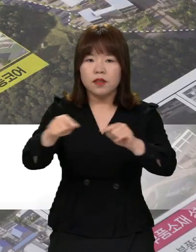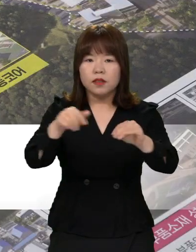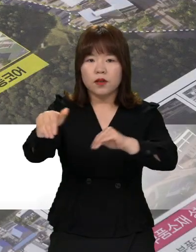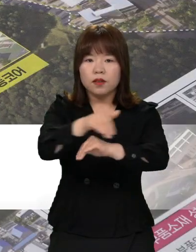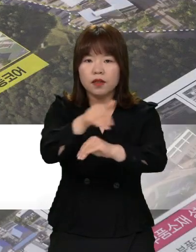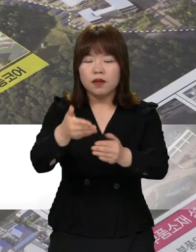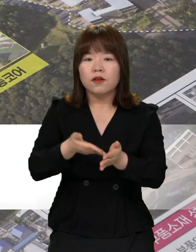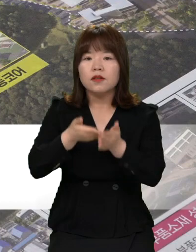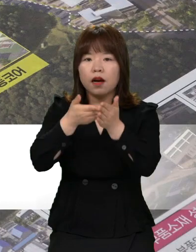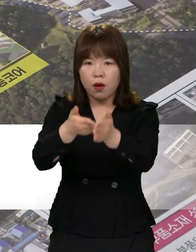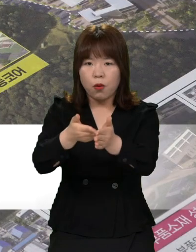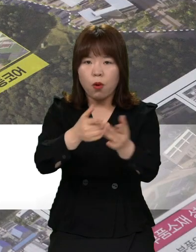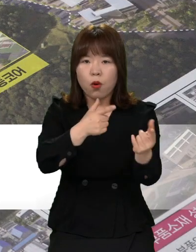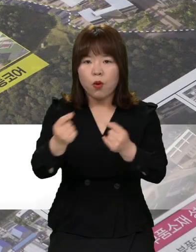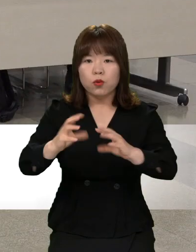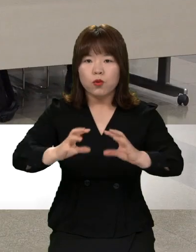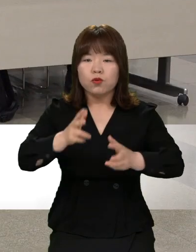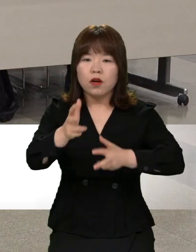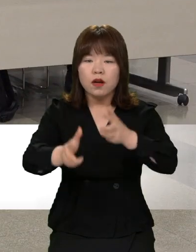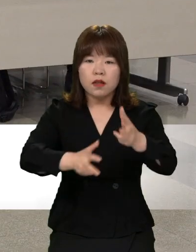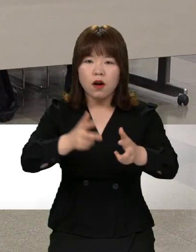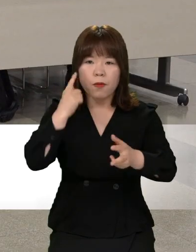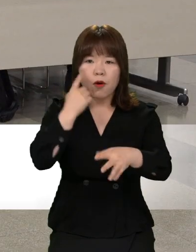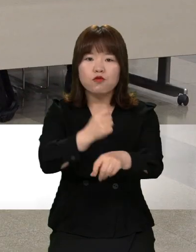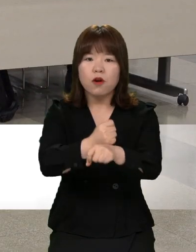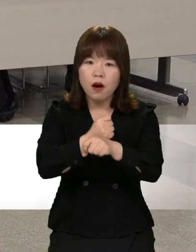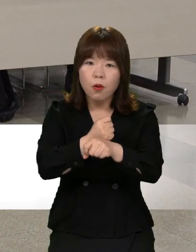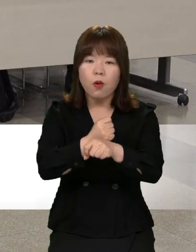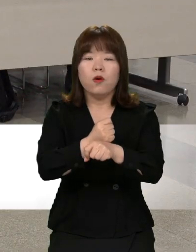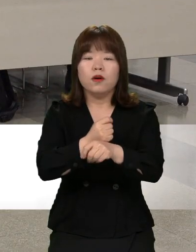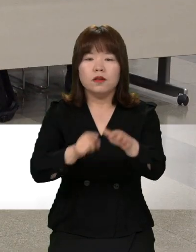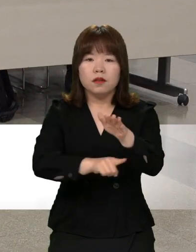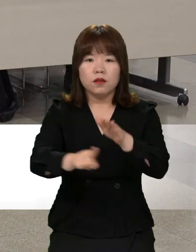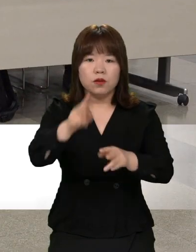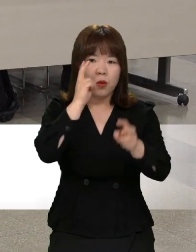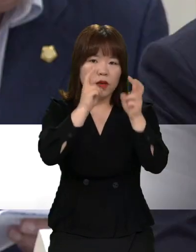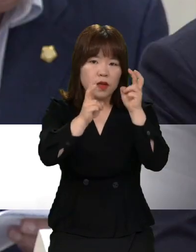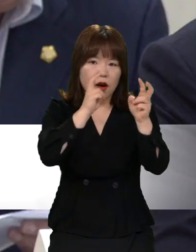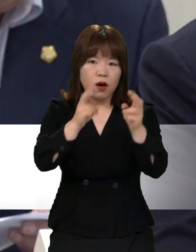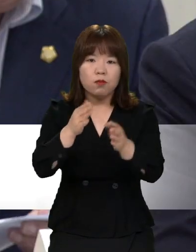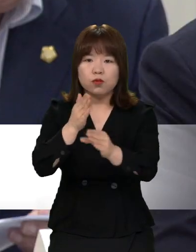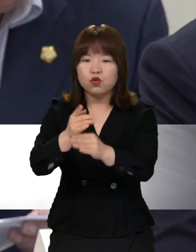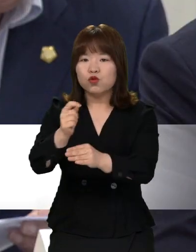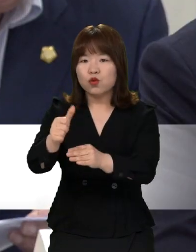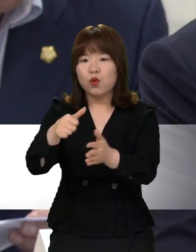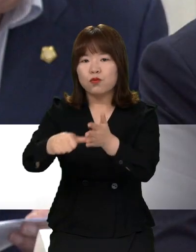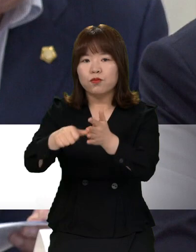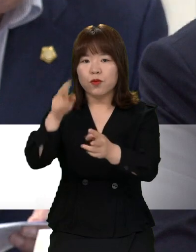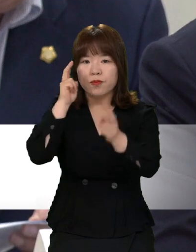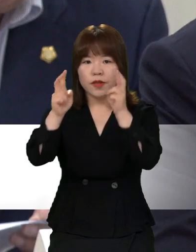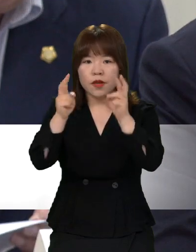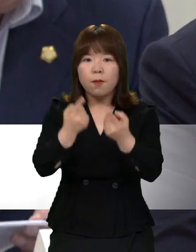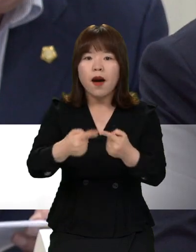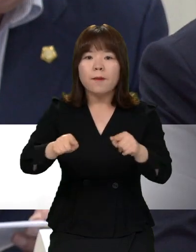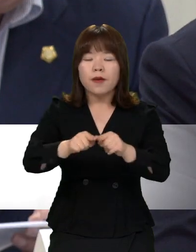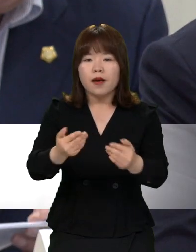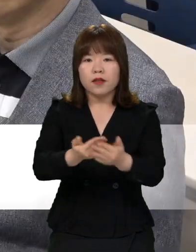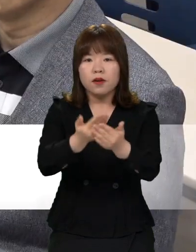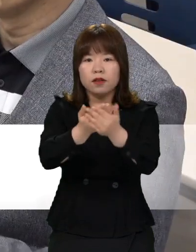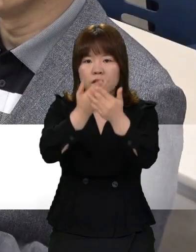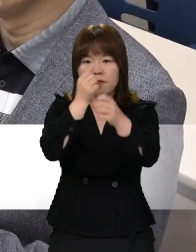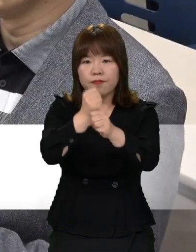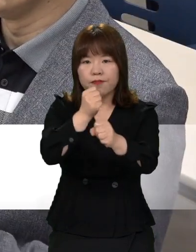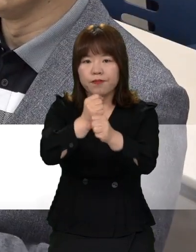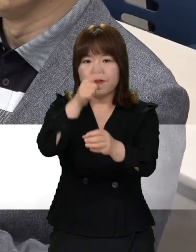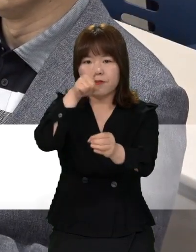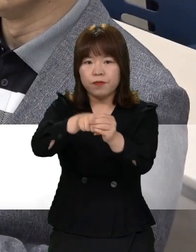정책을 건의하고 공동 국책 사업을 발굴해 수소 분야 선도 기업과 중소 부품 소재 기업의 동반 성장